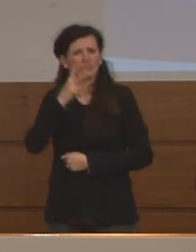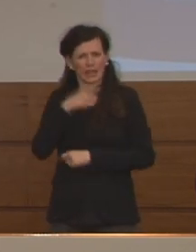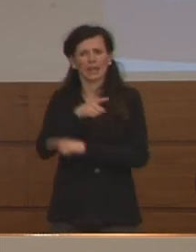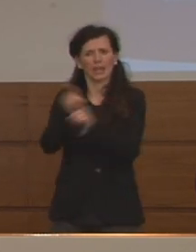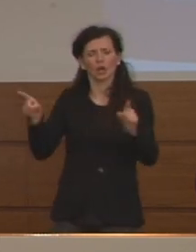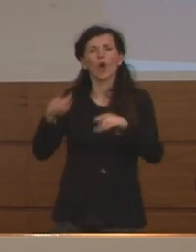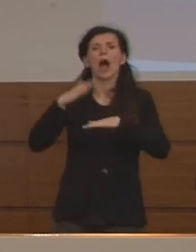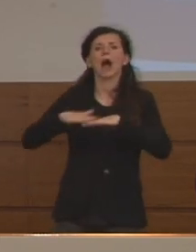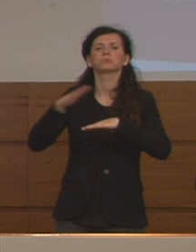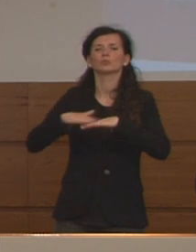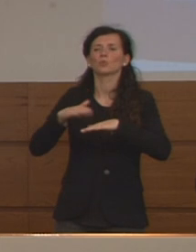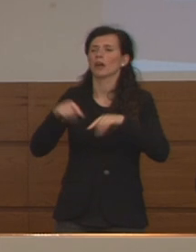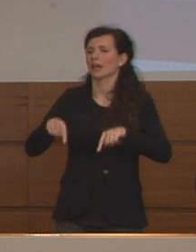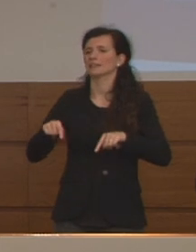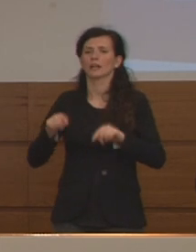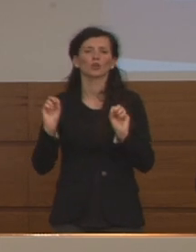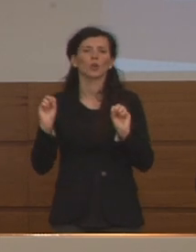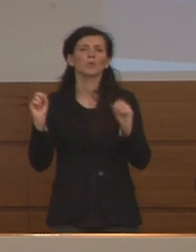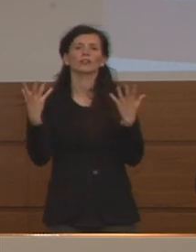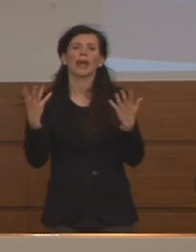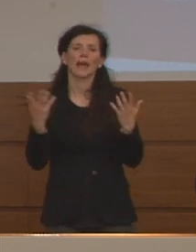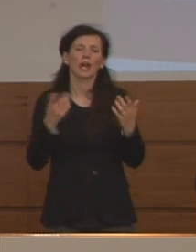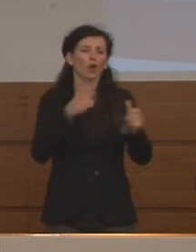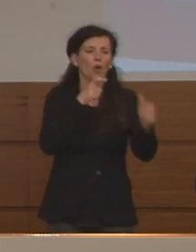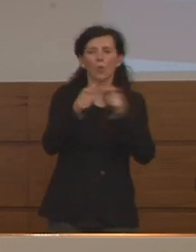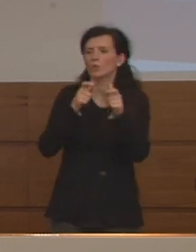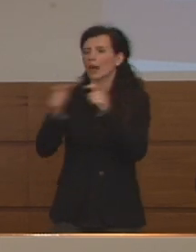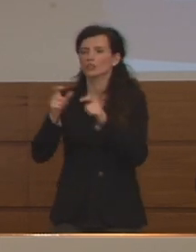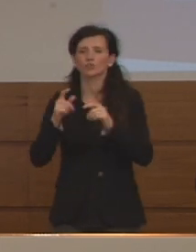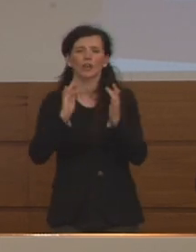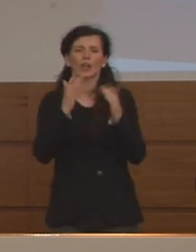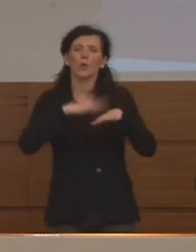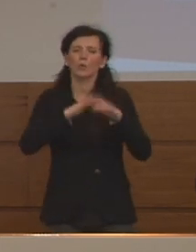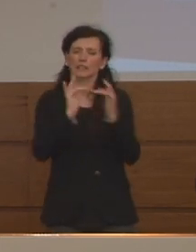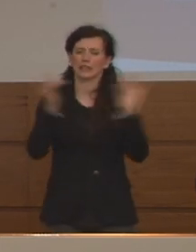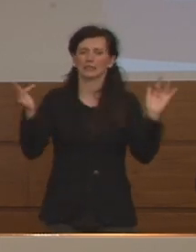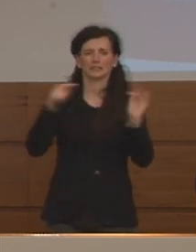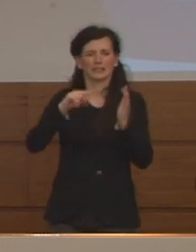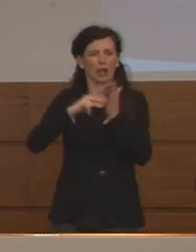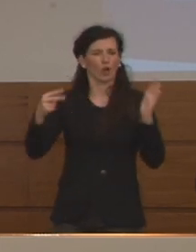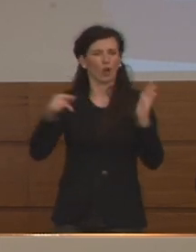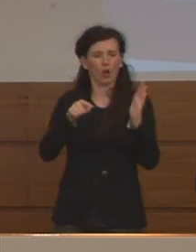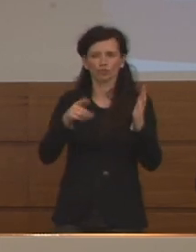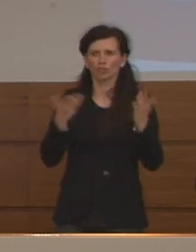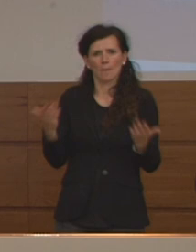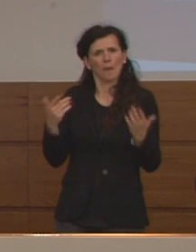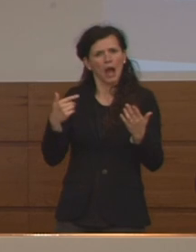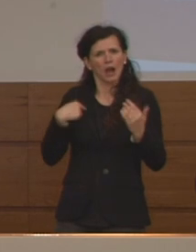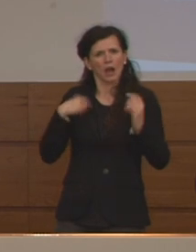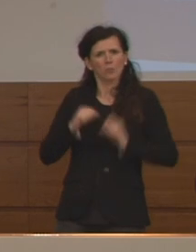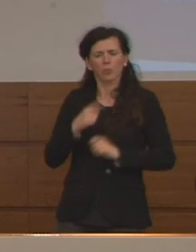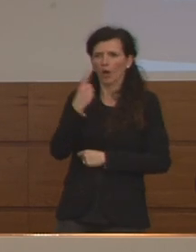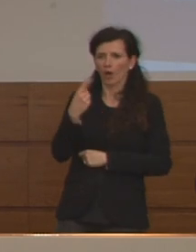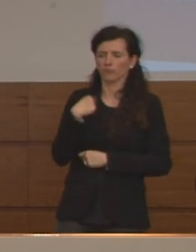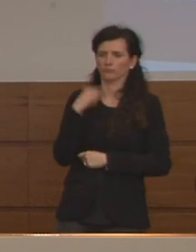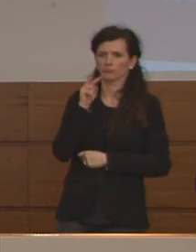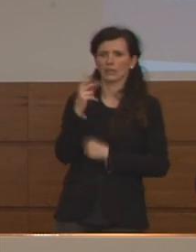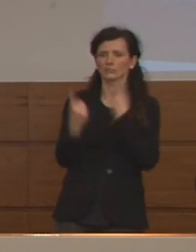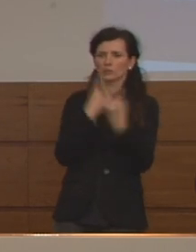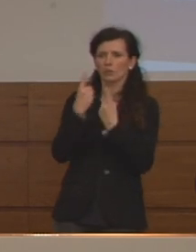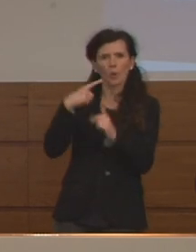tutti questi sistemi moderni per cui loro già comunicavano in questo modo però le dico che ci sono anche degli aspetti positivi che vanno